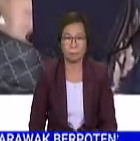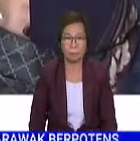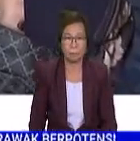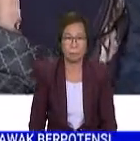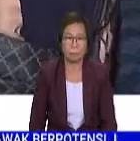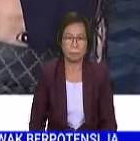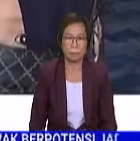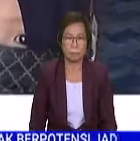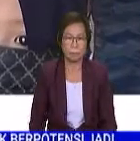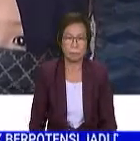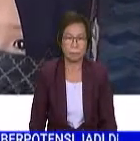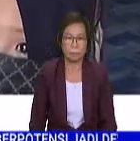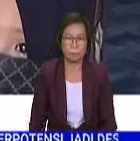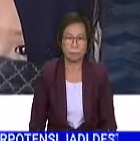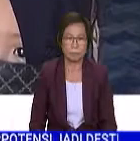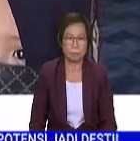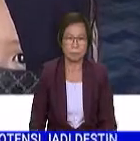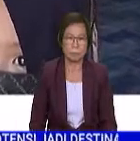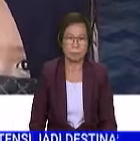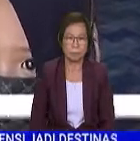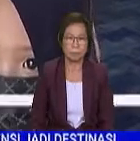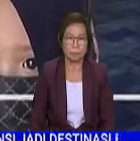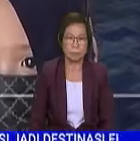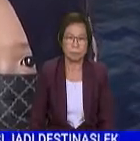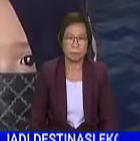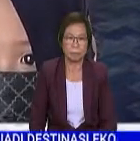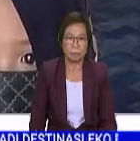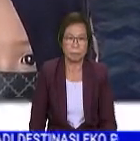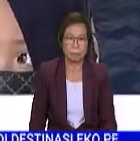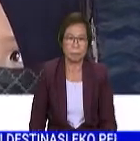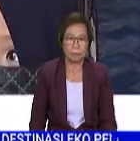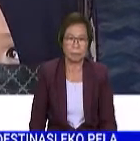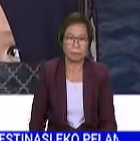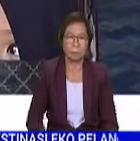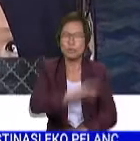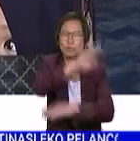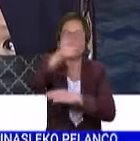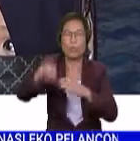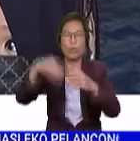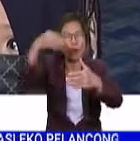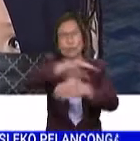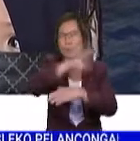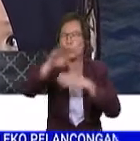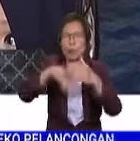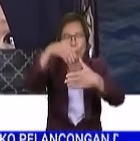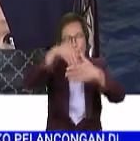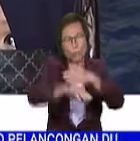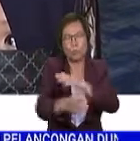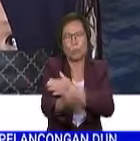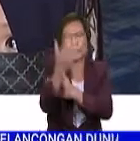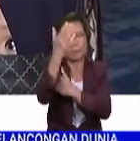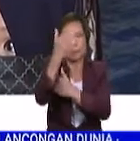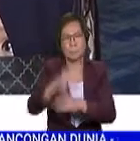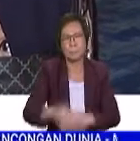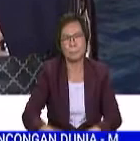Habis pada pun tak pernah masuklah pagi tu. Jadi kata-kata masuk pagi juga kerana dia.